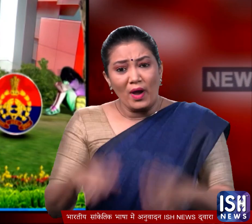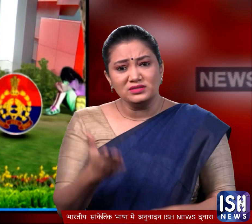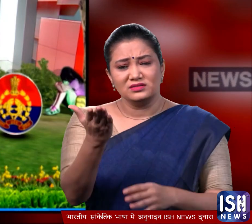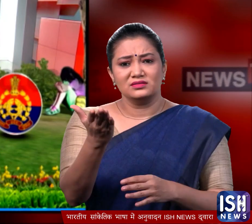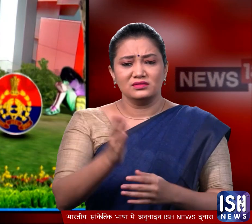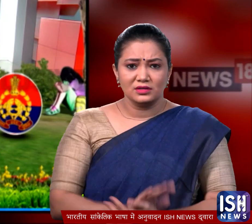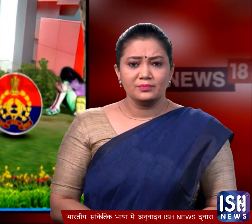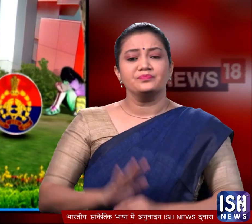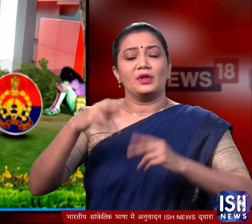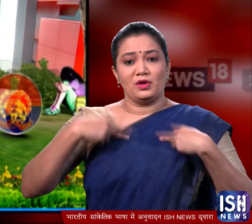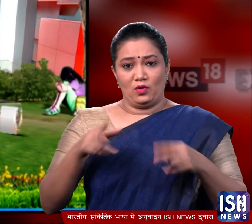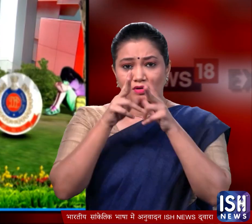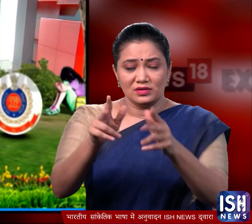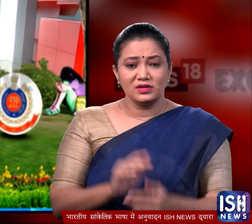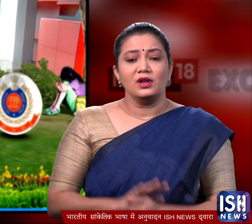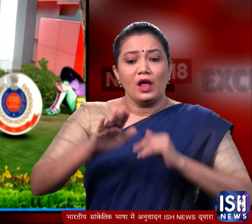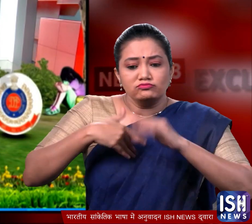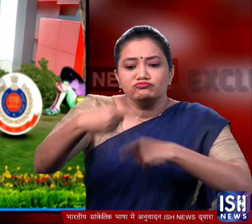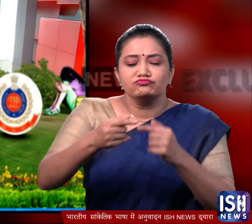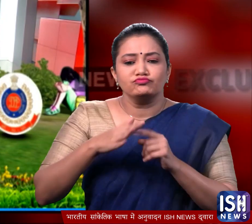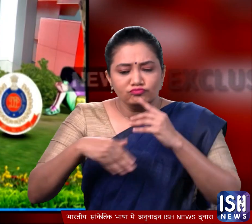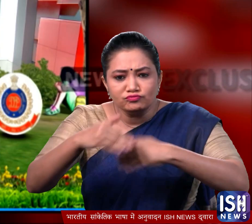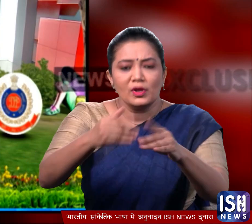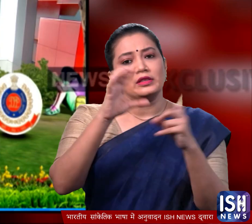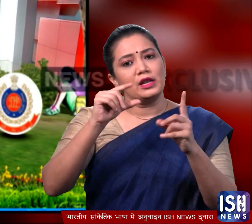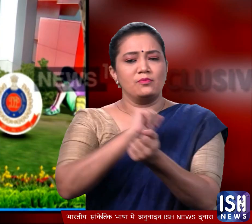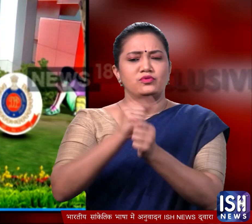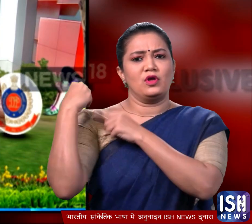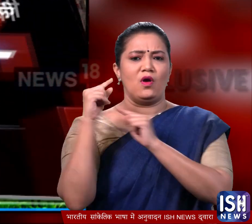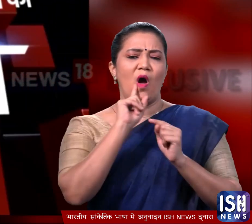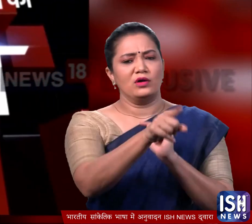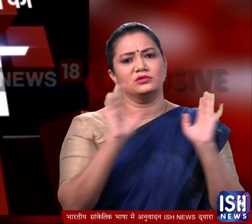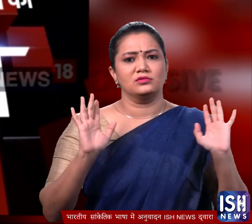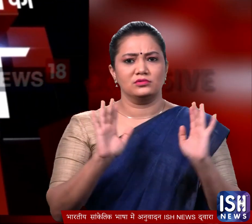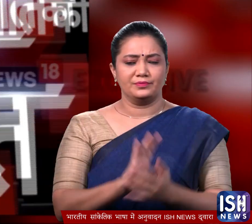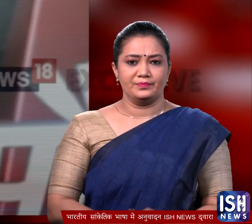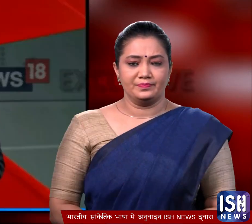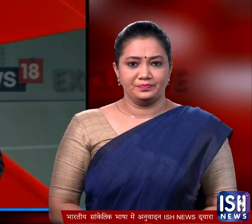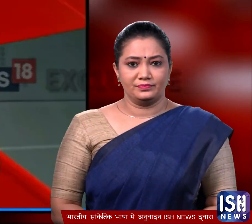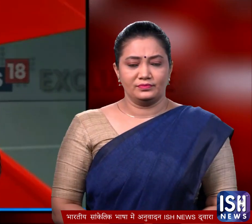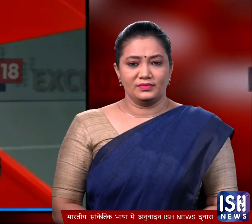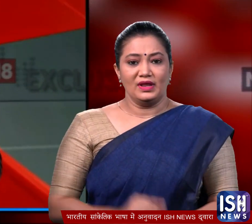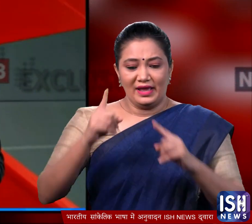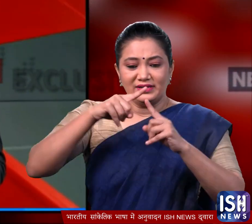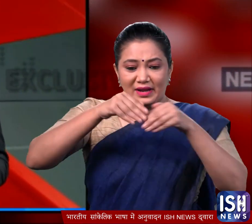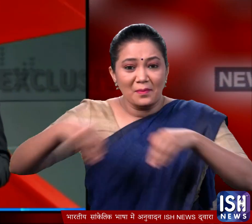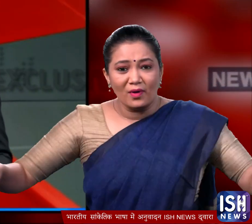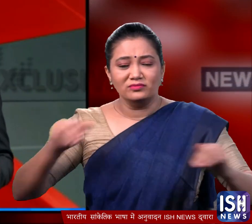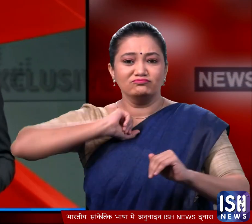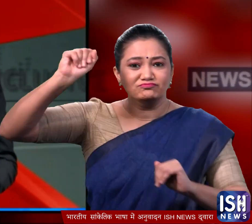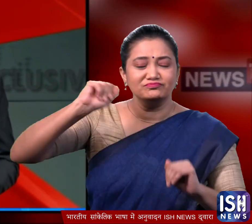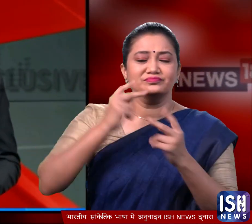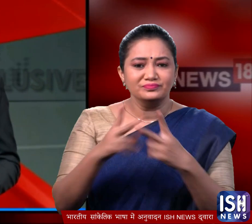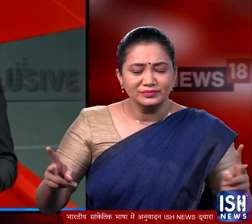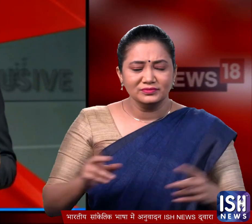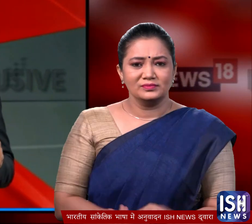को दर्शाता है। साथ ही अदालत ने इस केस में आगे की कार्रवाई के लिए भी दिल्ली पुलिस को ही निर्देश दिए। टिकरी बॉर्डर पर जारी